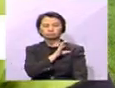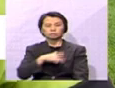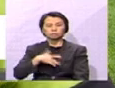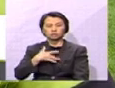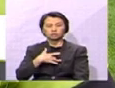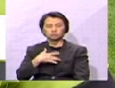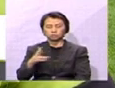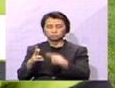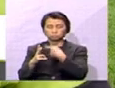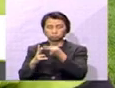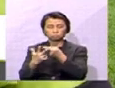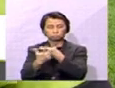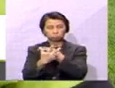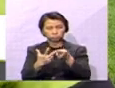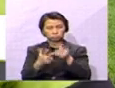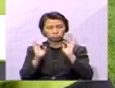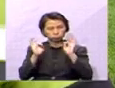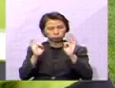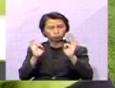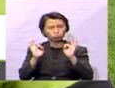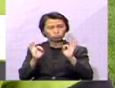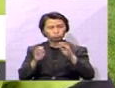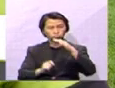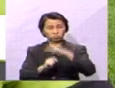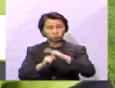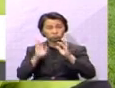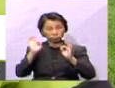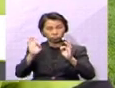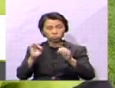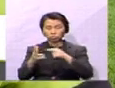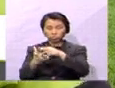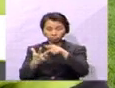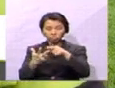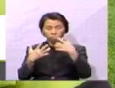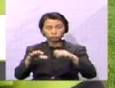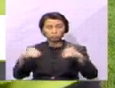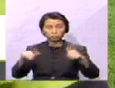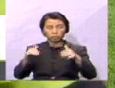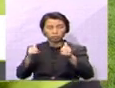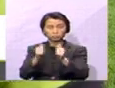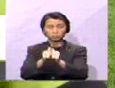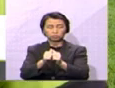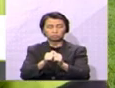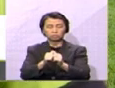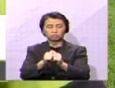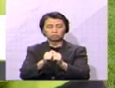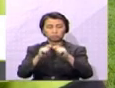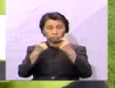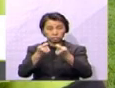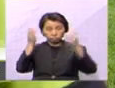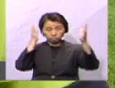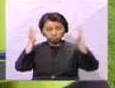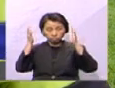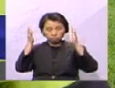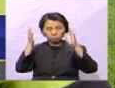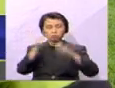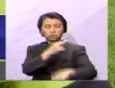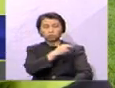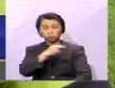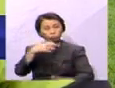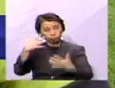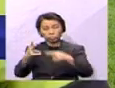kecergasan mereka I think Tip Top because mereka telah bermain untuk pasukan Indonesia national team and only thing kita